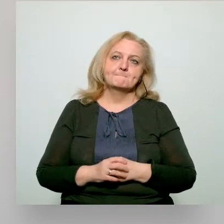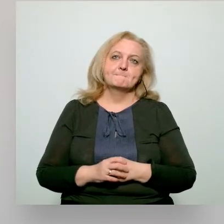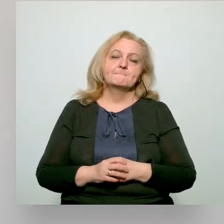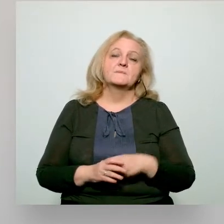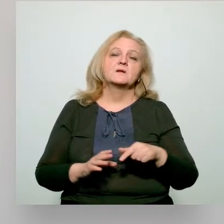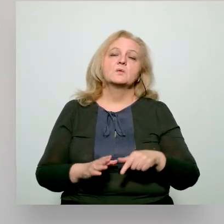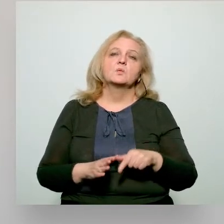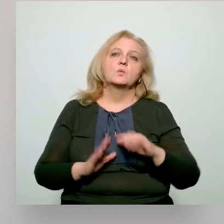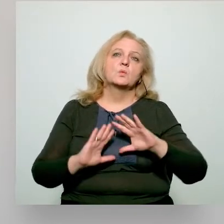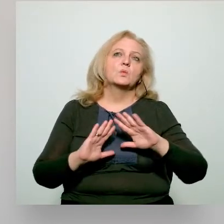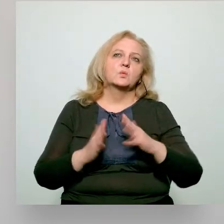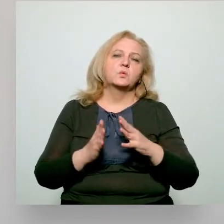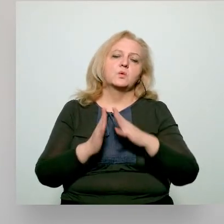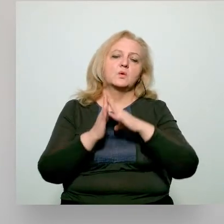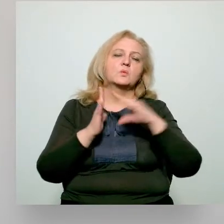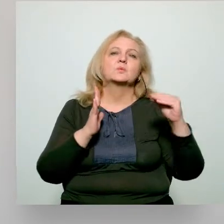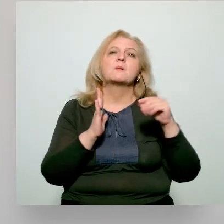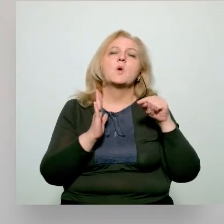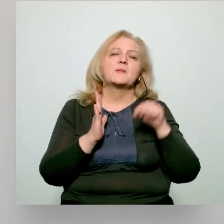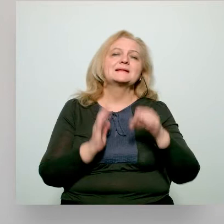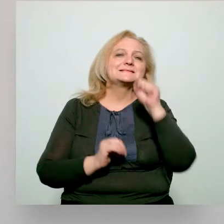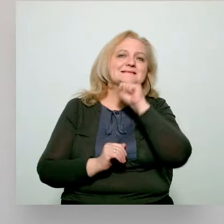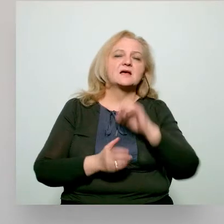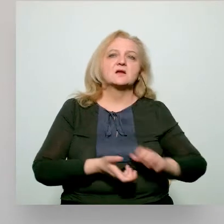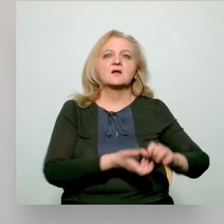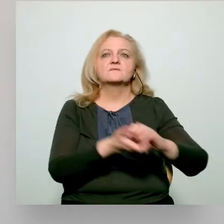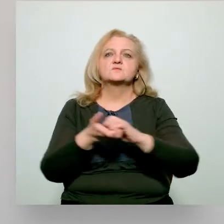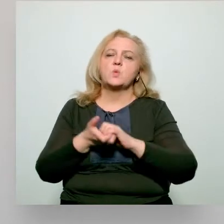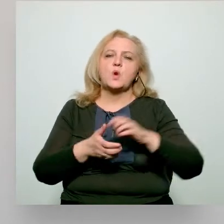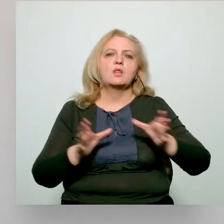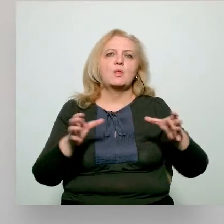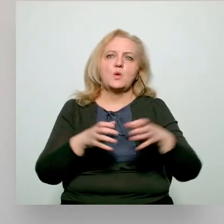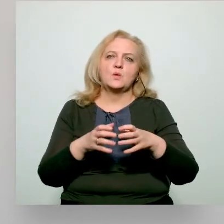model starej wspólnoty kijowskiej,